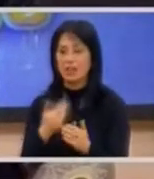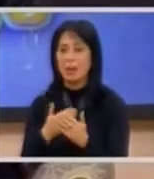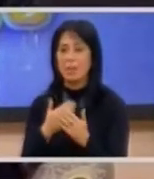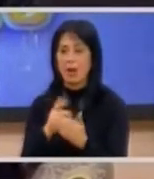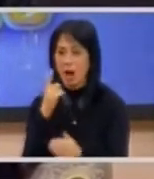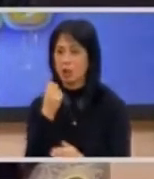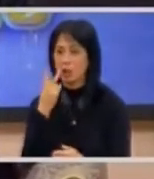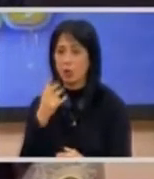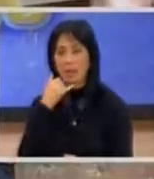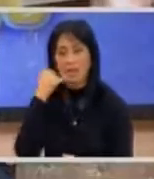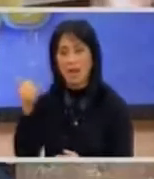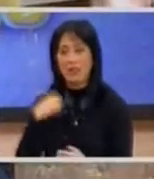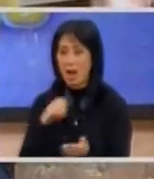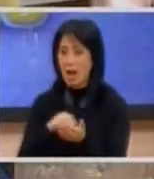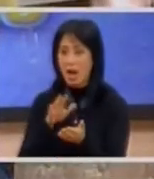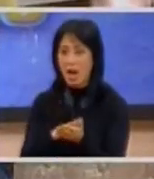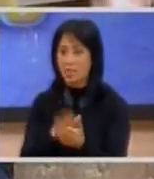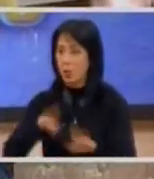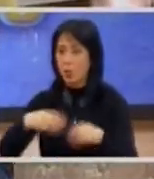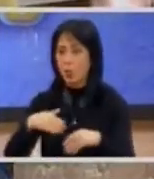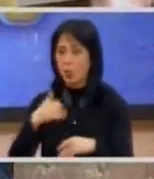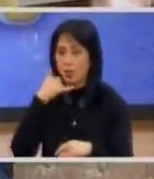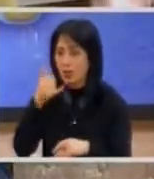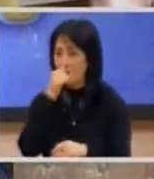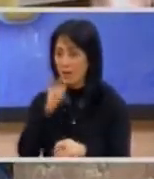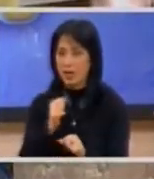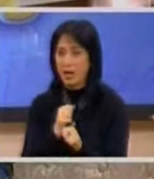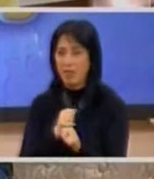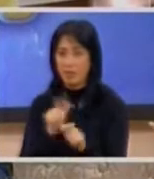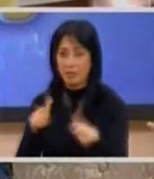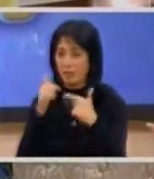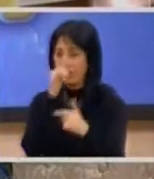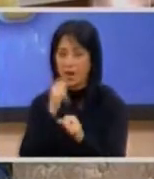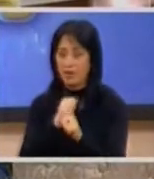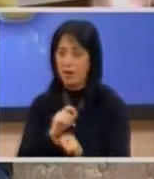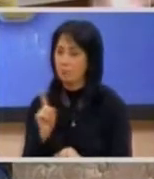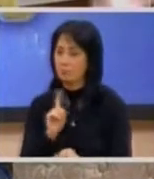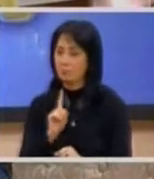თუ დარეგისტრირებული არ ვარ, მე ზარს ვერ გავაკეთებ, ვიდეო ზარს ვერ გავაკეთებ.